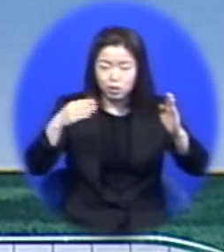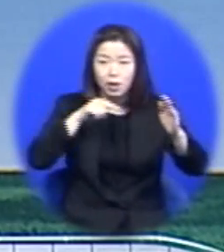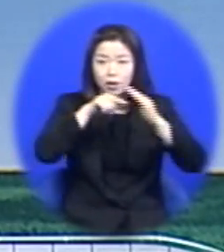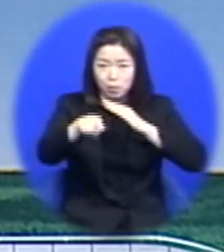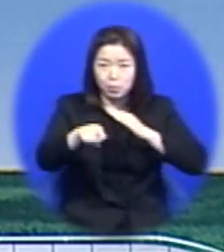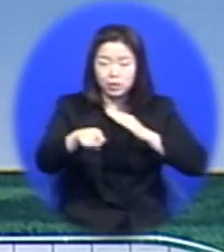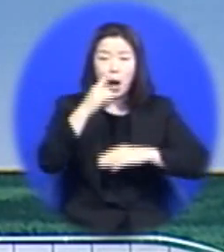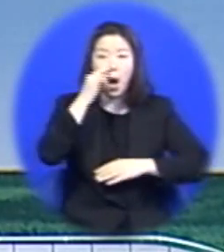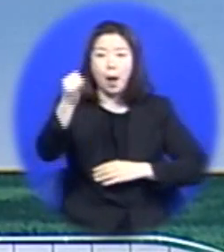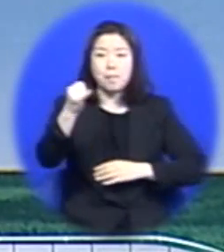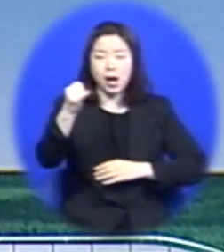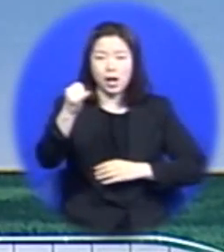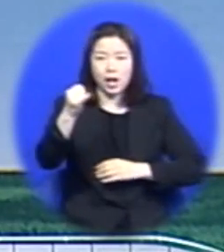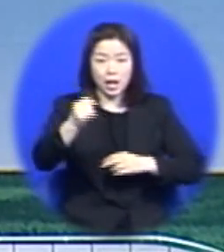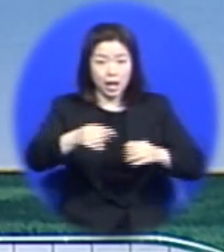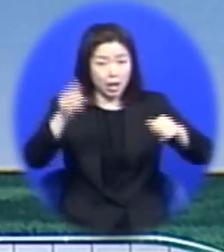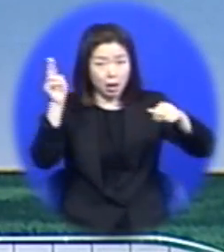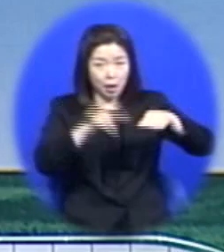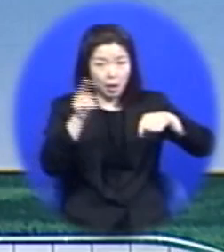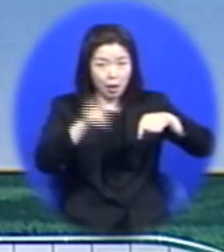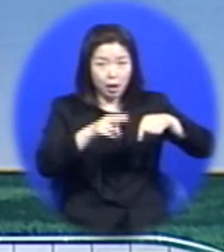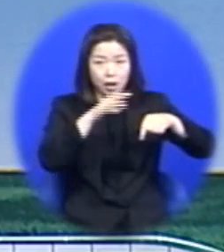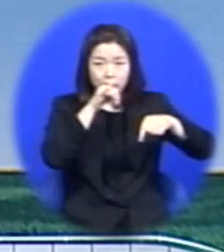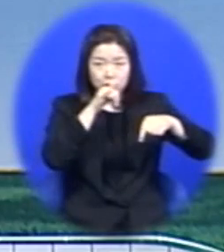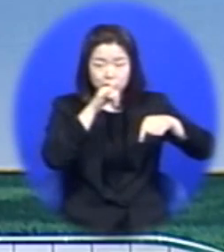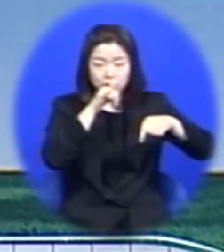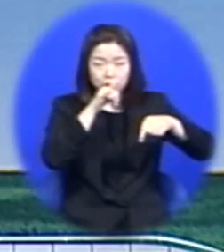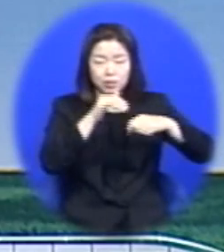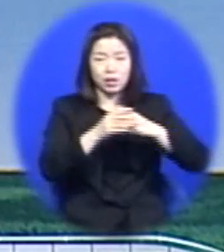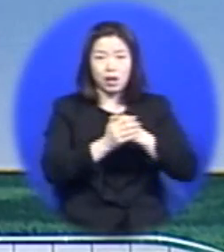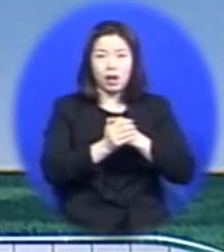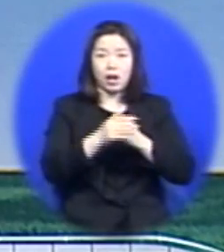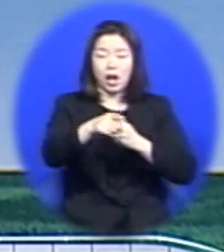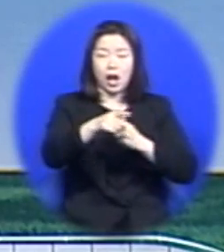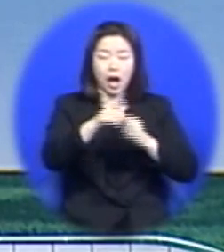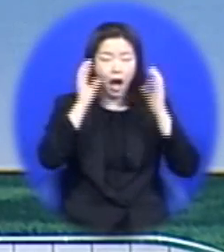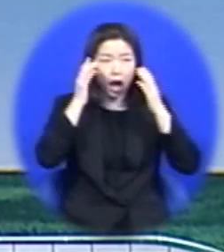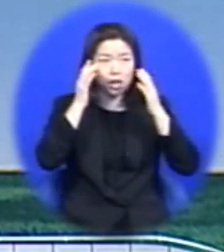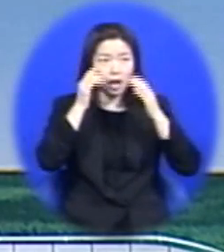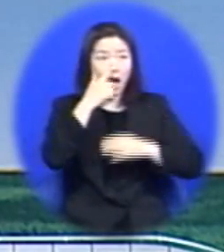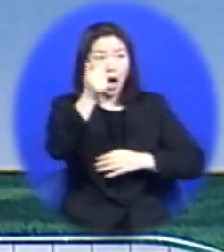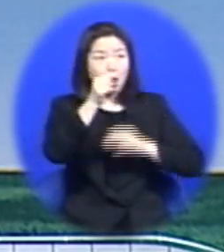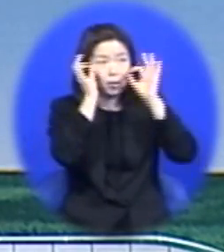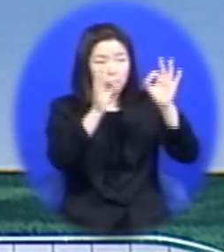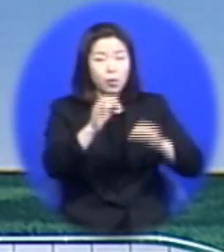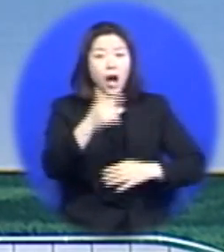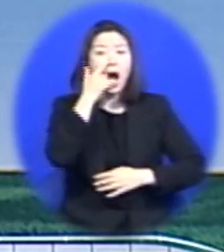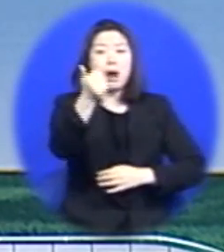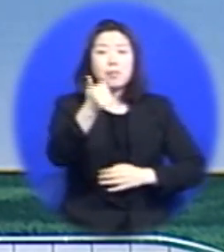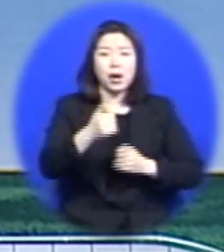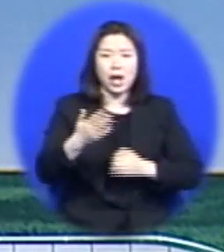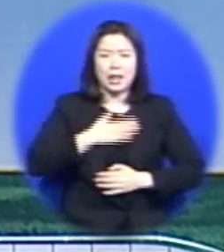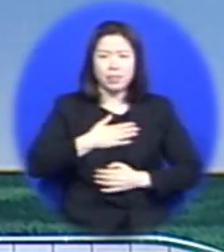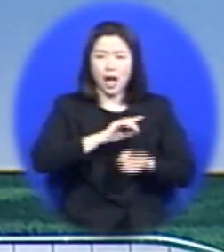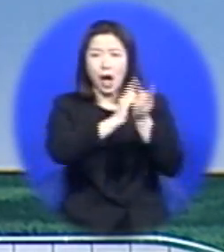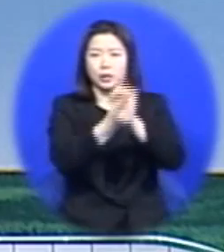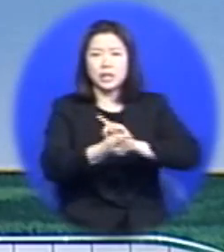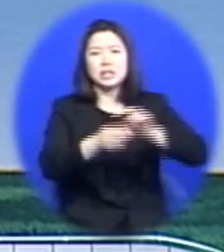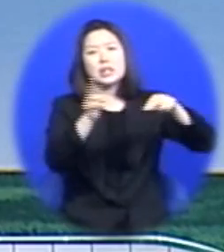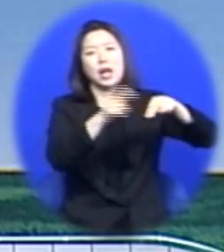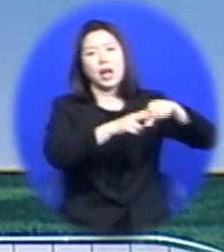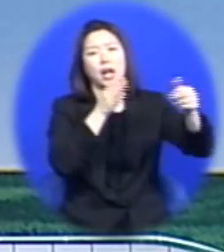때리려고 회초리를 들고 있는 거예요. 그 아이가 아빠가 들어오는 걸 보고, 아빠! 나 대신